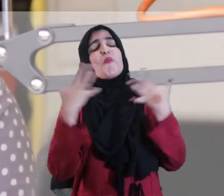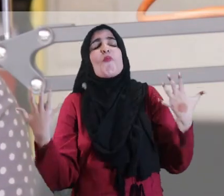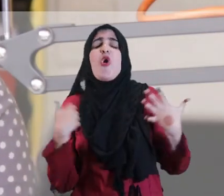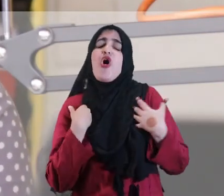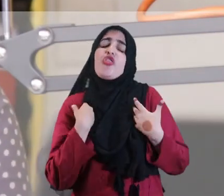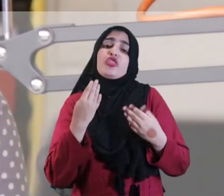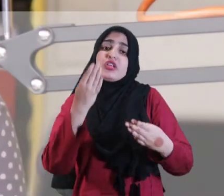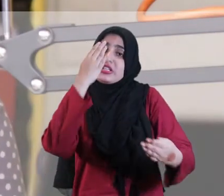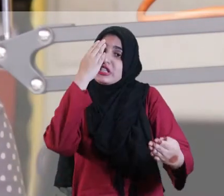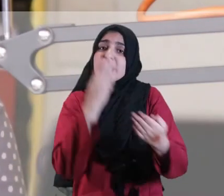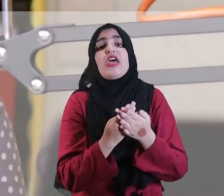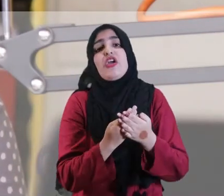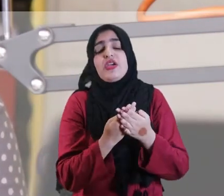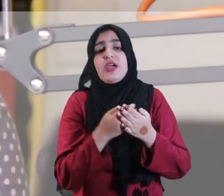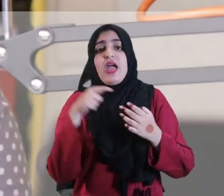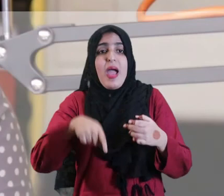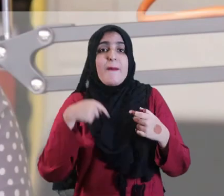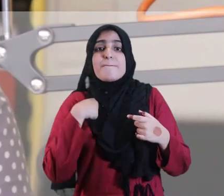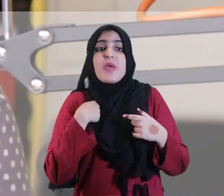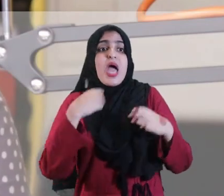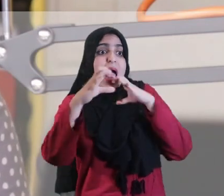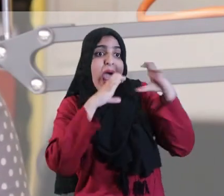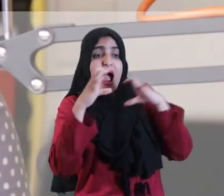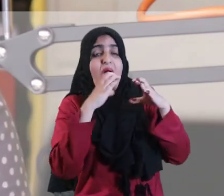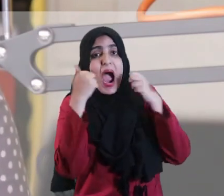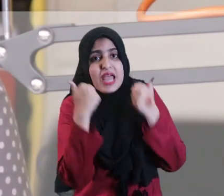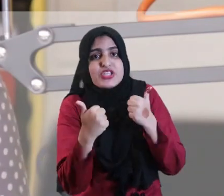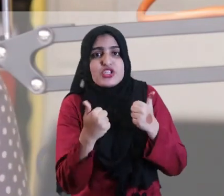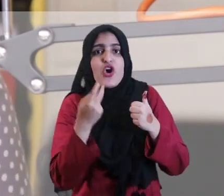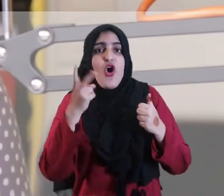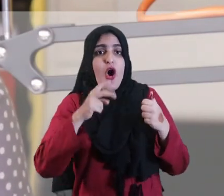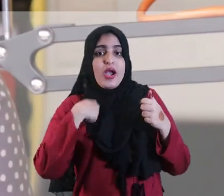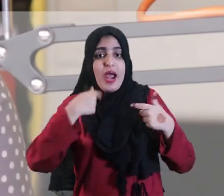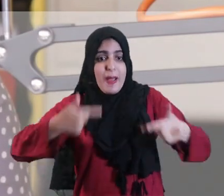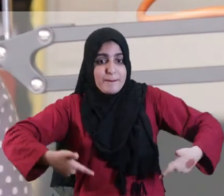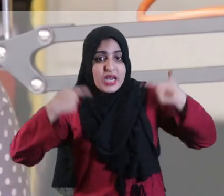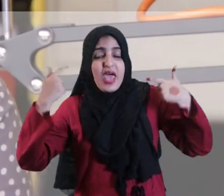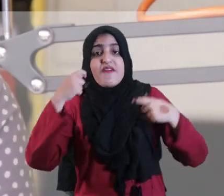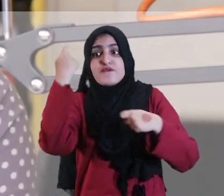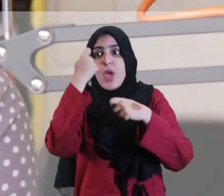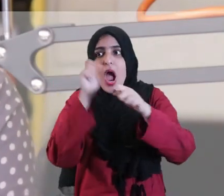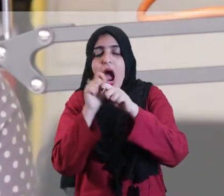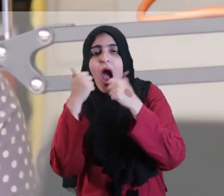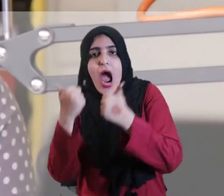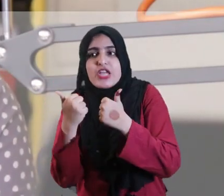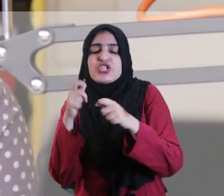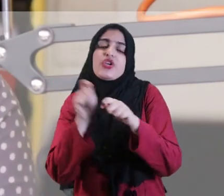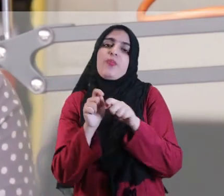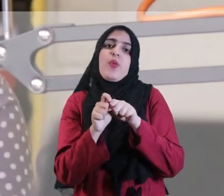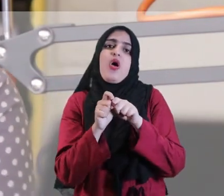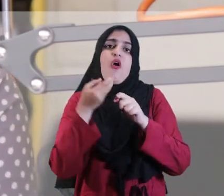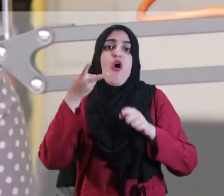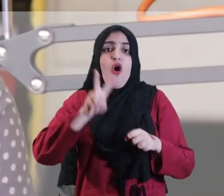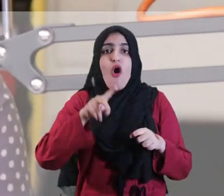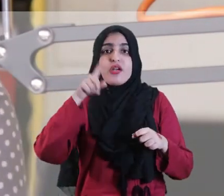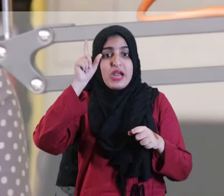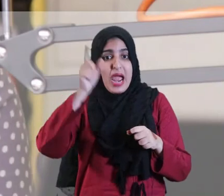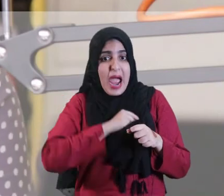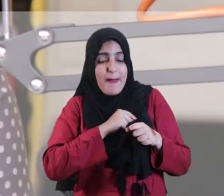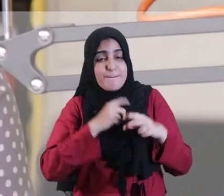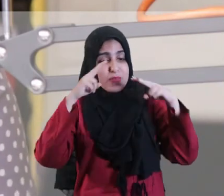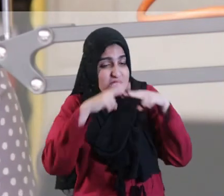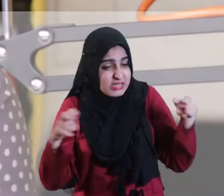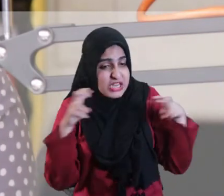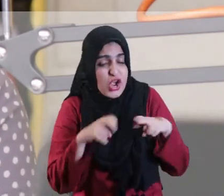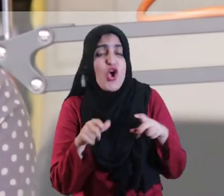और अपनी लाइफ को इनवेस्ट करना अच्छे कंटेंट में जैसे रिसर्च ब्रांड